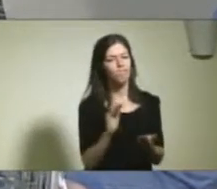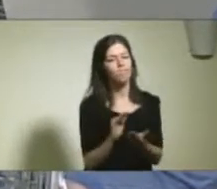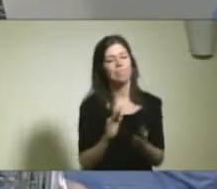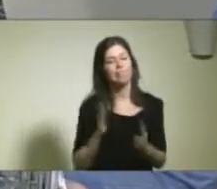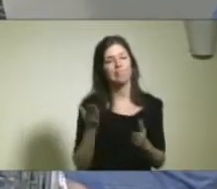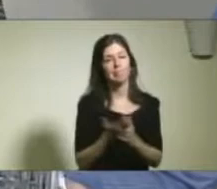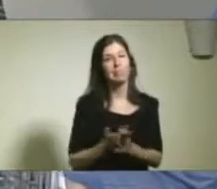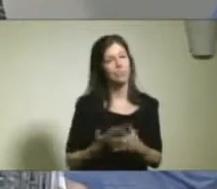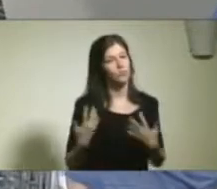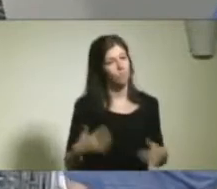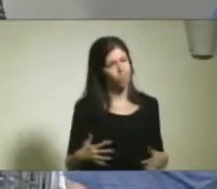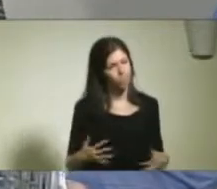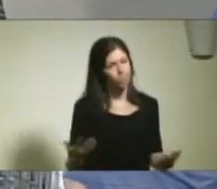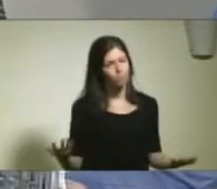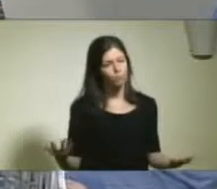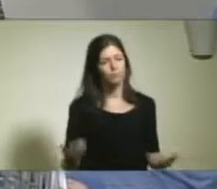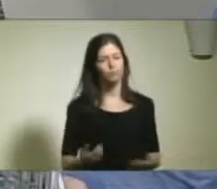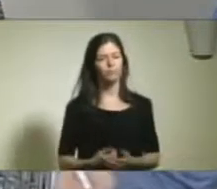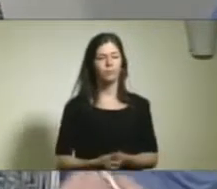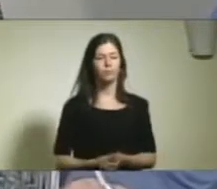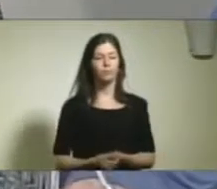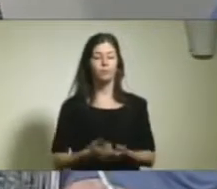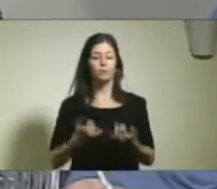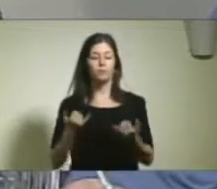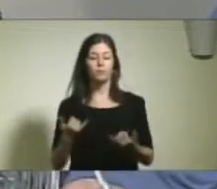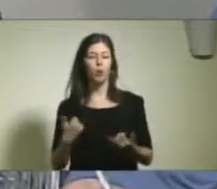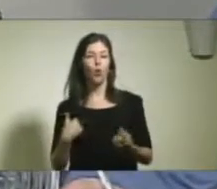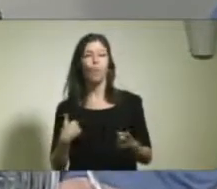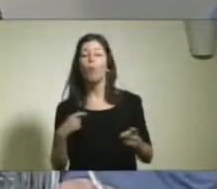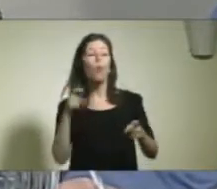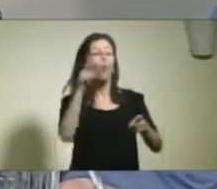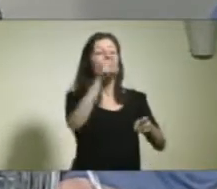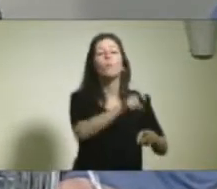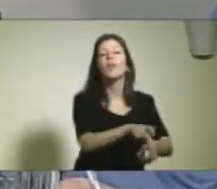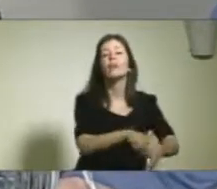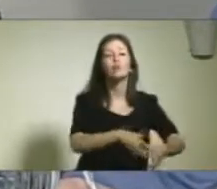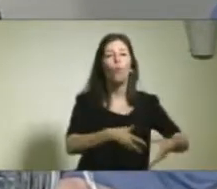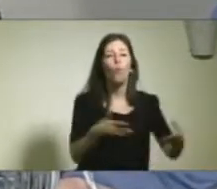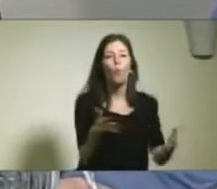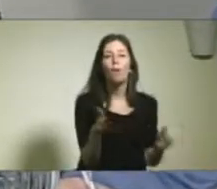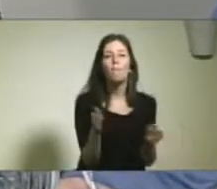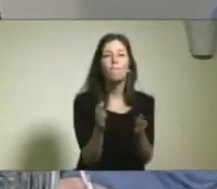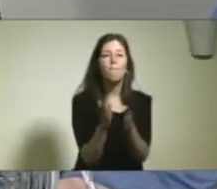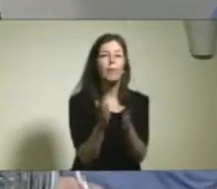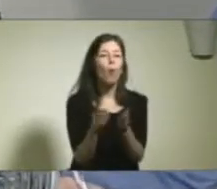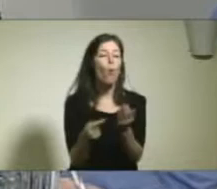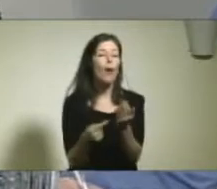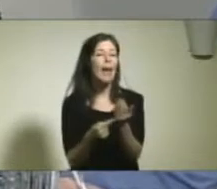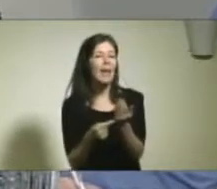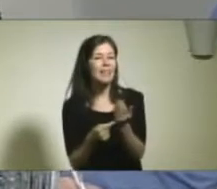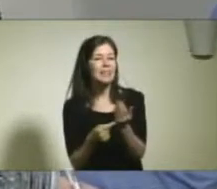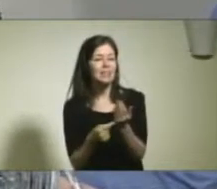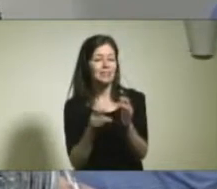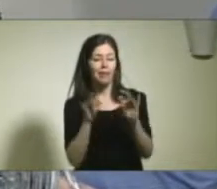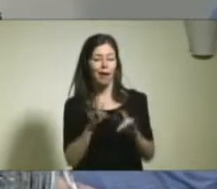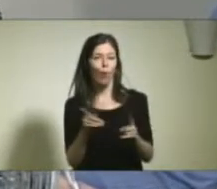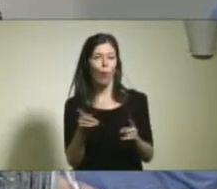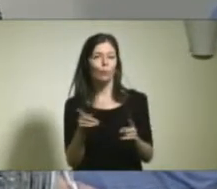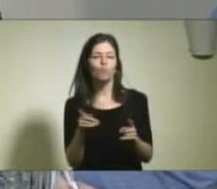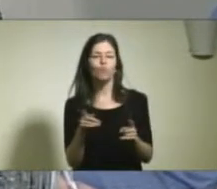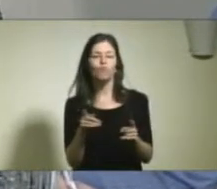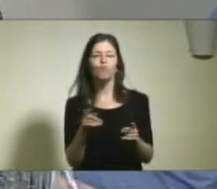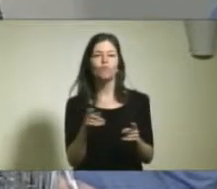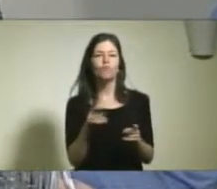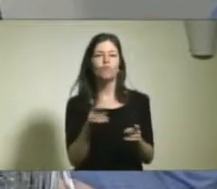encore. Et l'obligation qu'on a, c'est sur le microcrédit, puisque l'organisme, le Crédit Immobilier